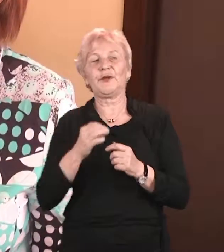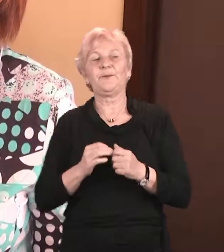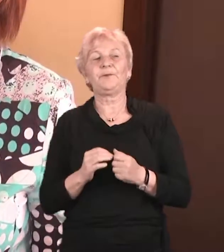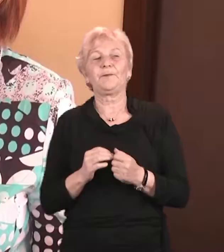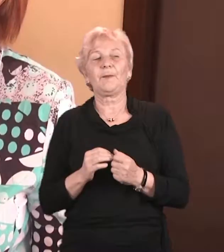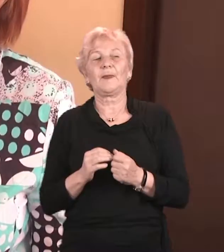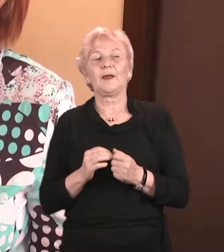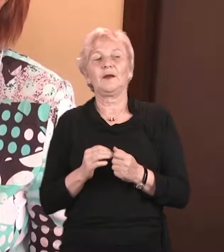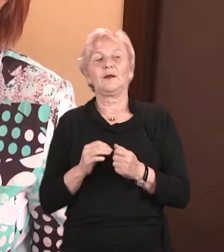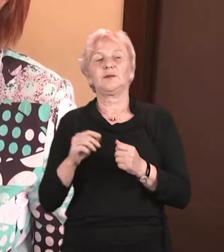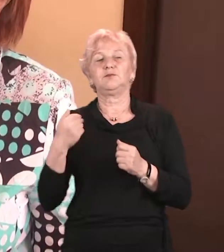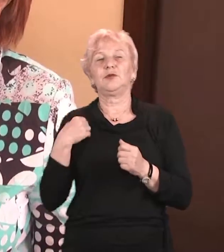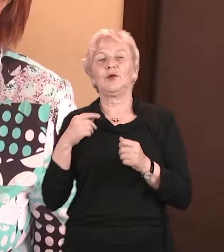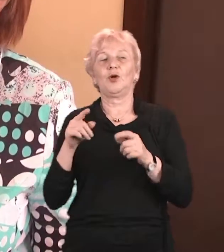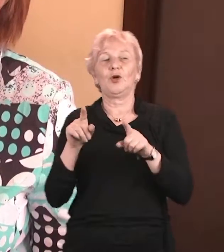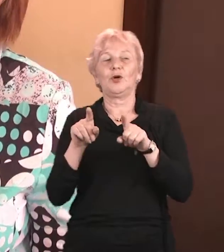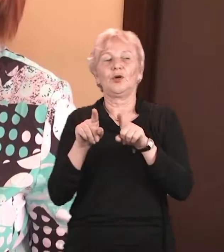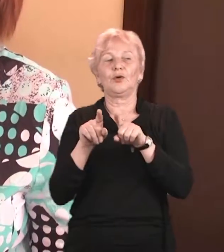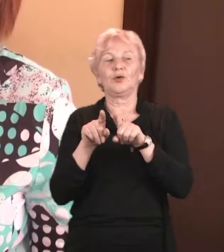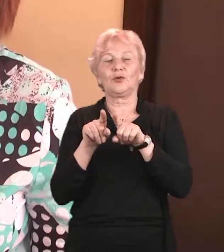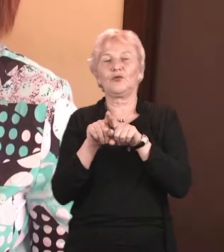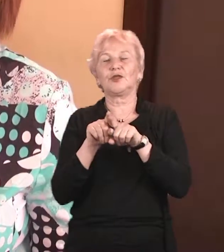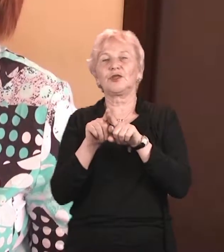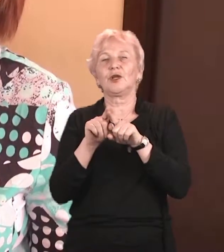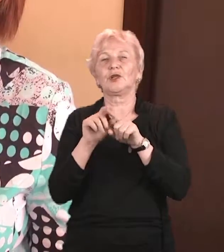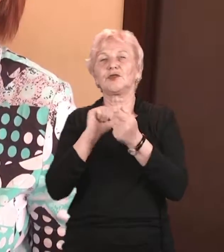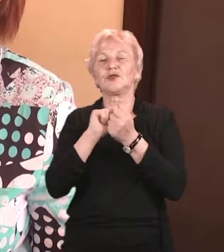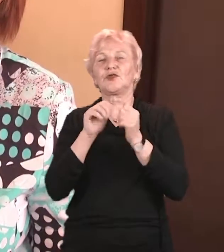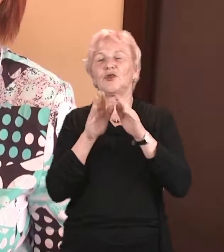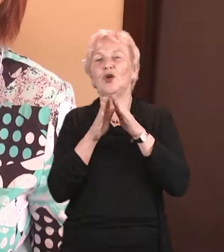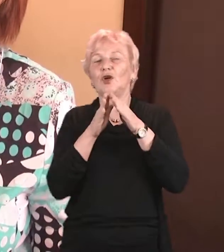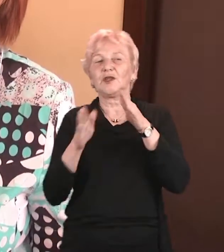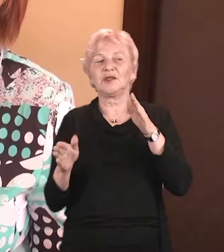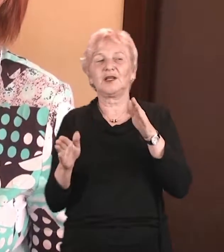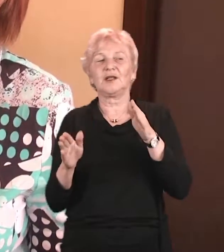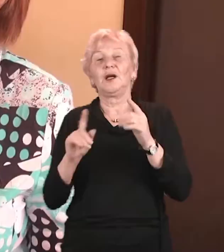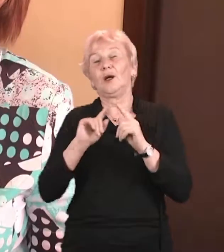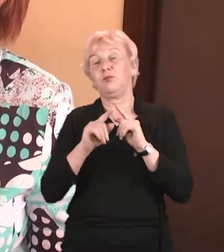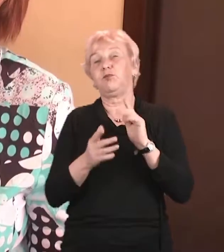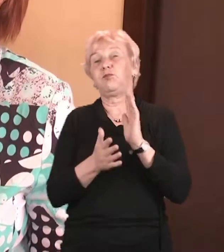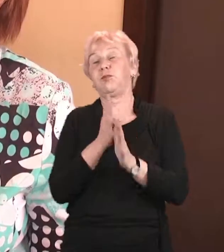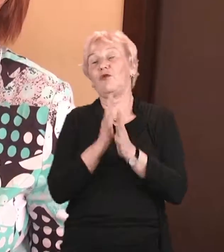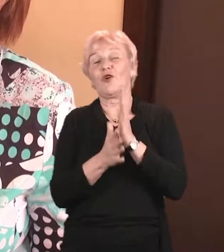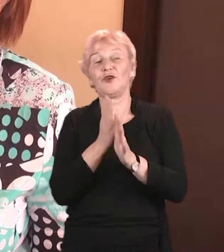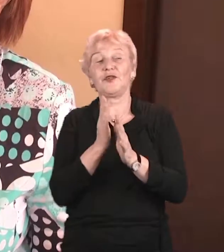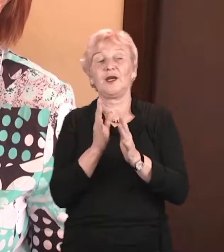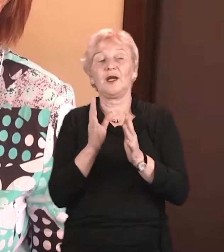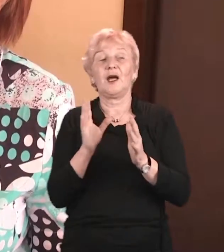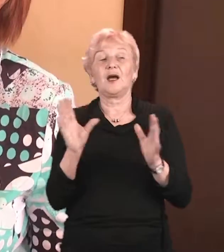też zniszczono dach, spalono część budynków. Po wojnie oczywiście